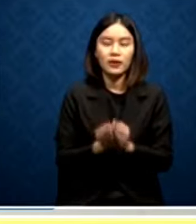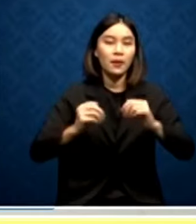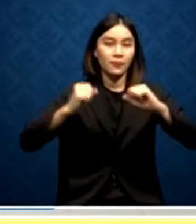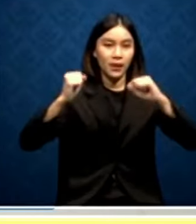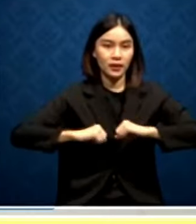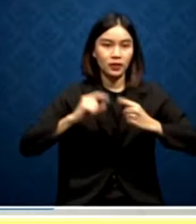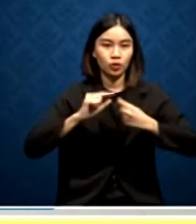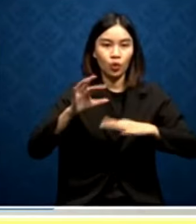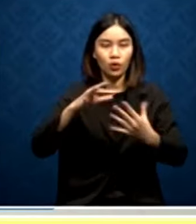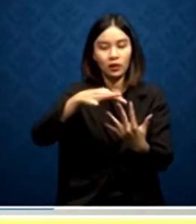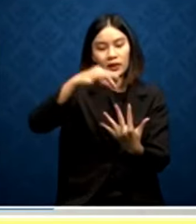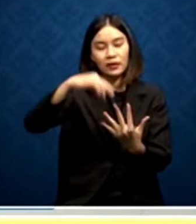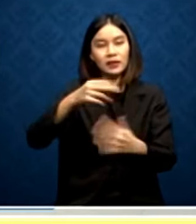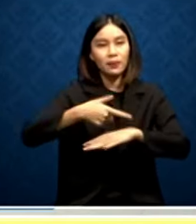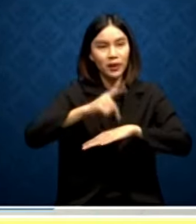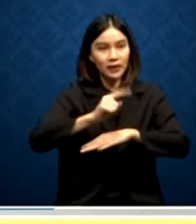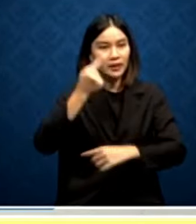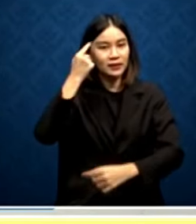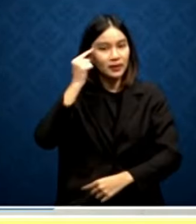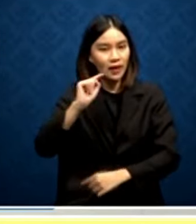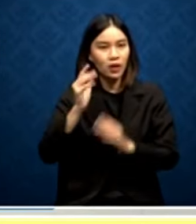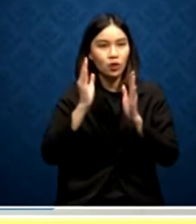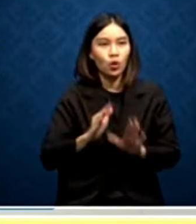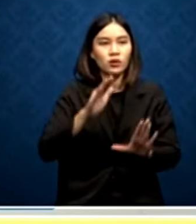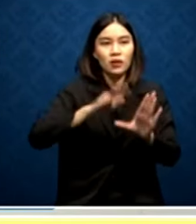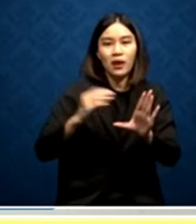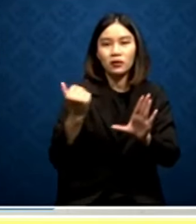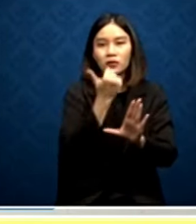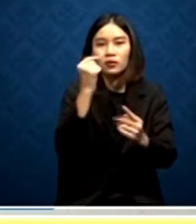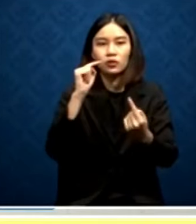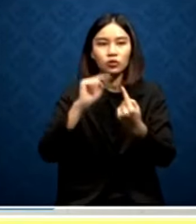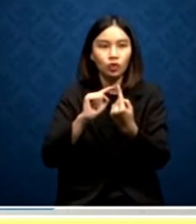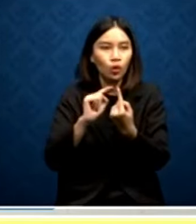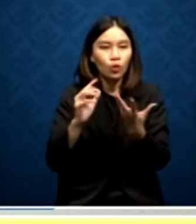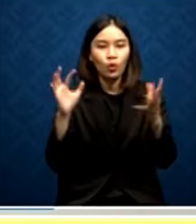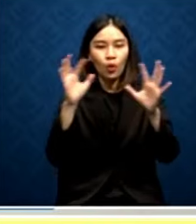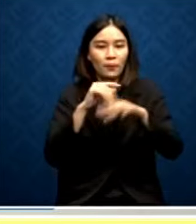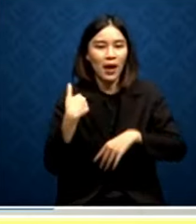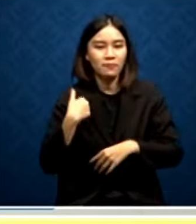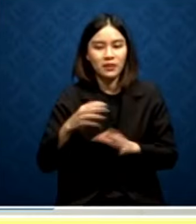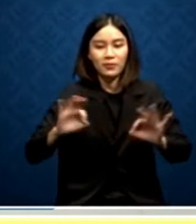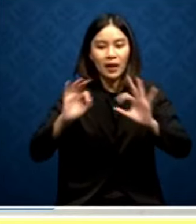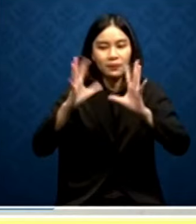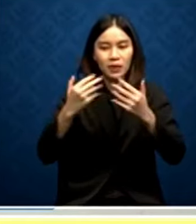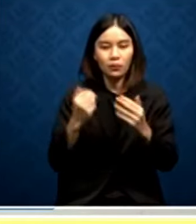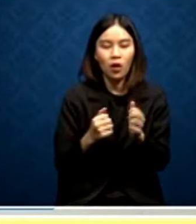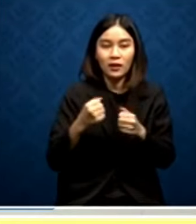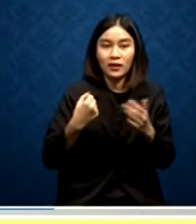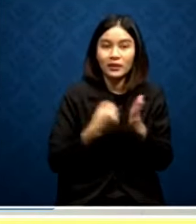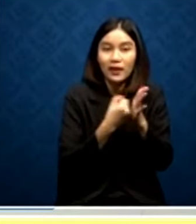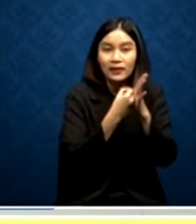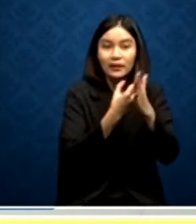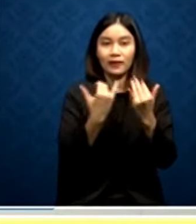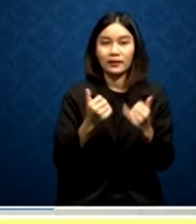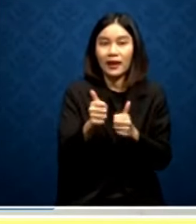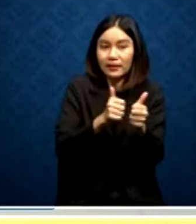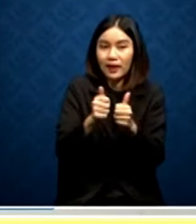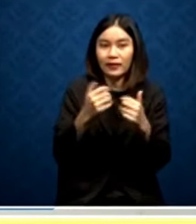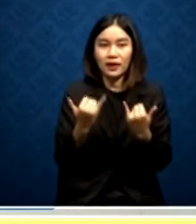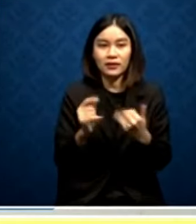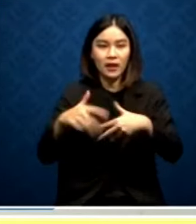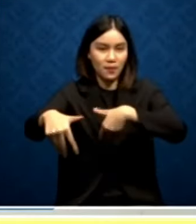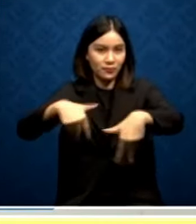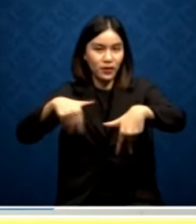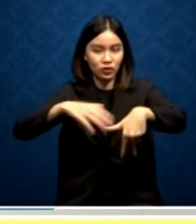การเลือกประธานอย่าได้มองว่าคนสมัครคนอื่นเป็นเพียงไม้ประดับนะครับเพราะการต่อสู้ครั้งนี้เป็นการต่อสู้ที่ประชาชน